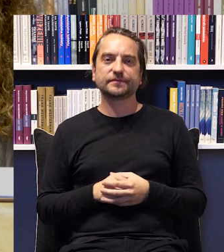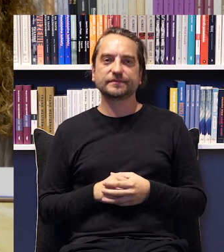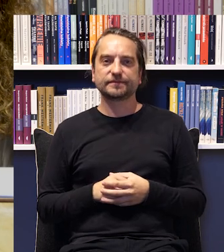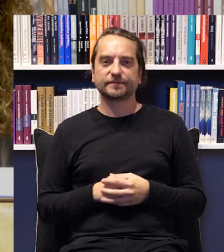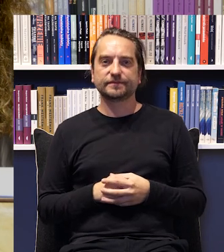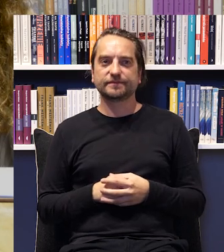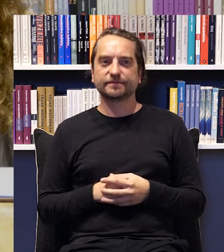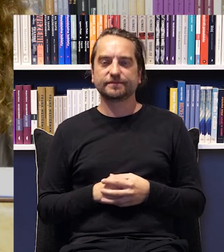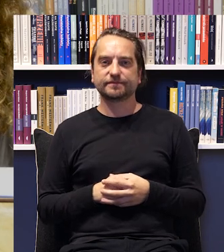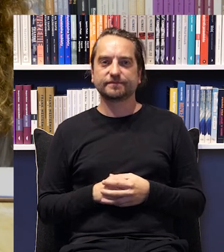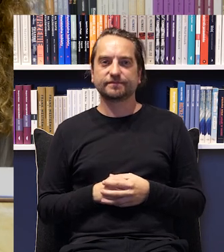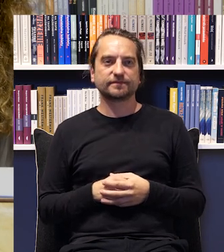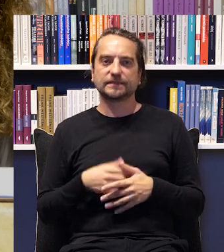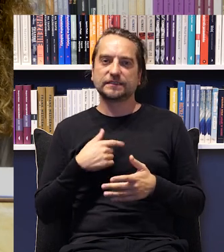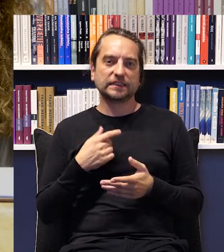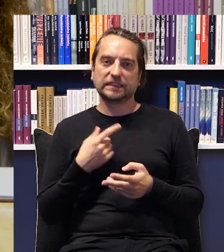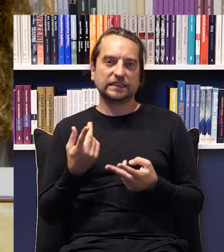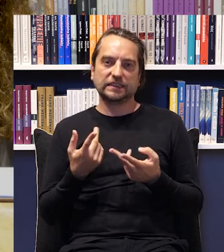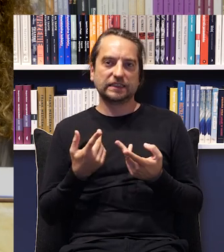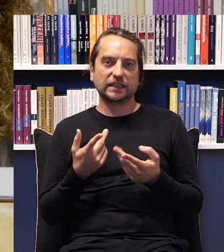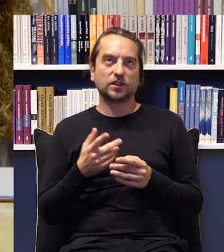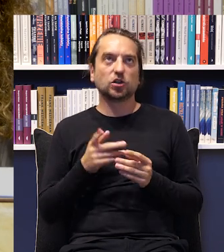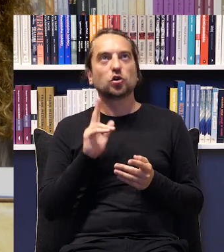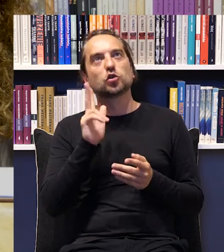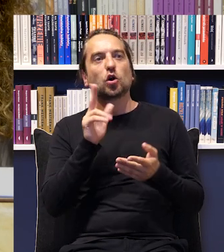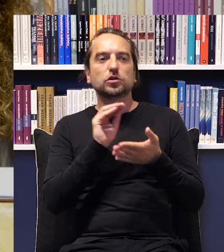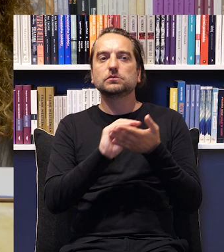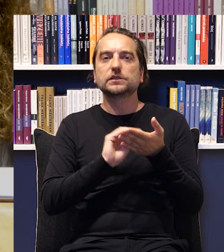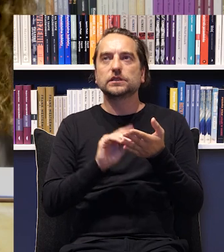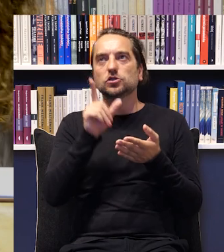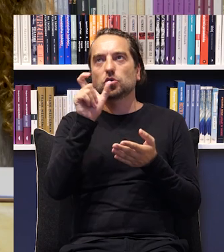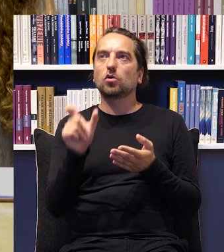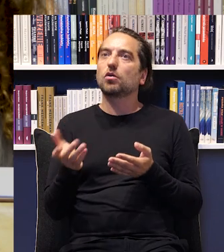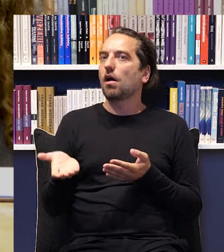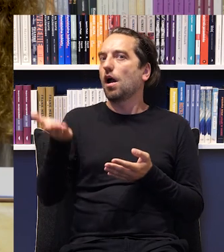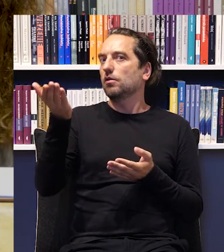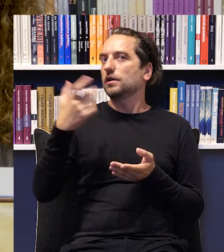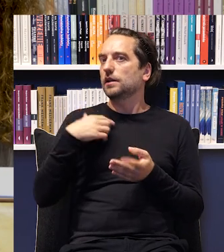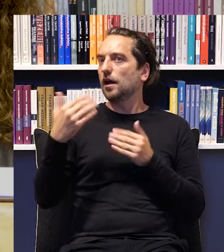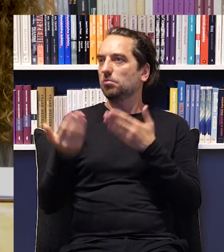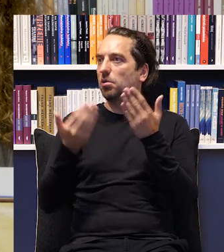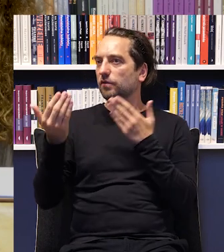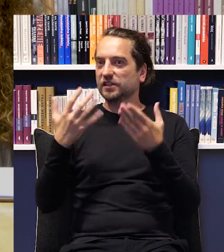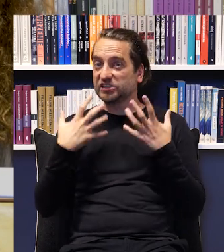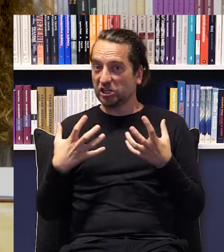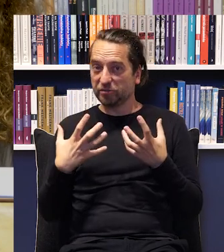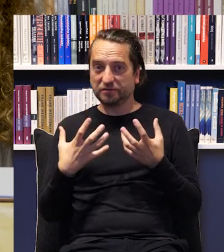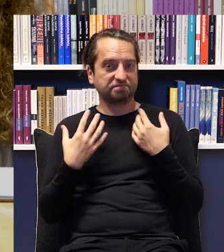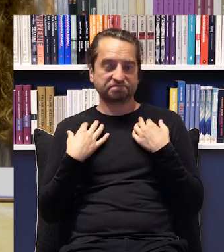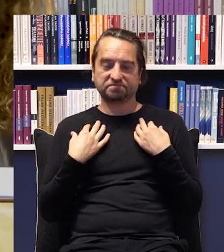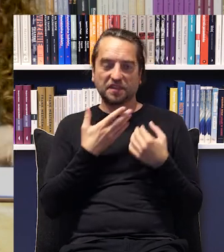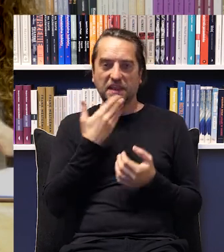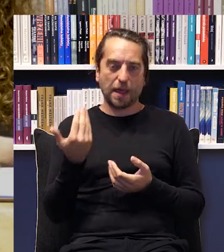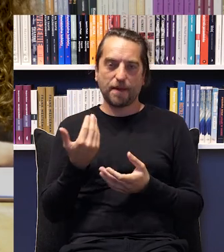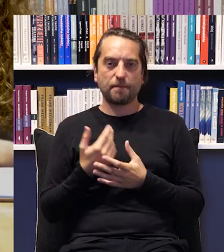jakichś takich właśnie odniesień jakiegoś pisarza czy pisarki, do których bym się chciała porównywać, albo chciałabym,